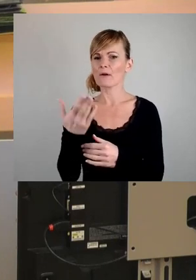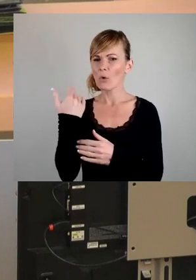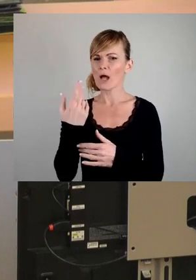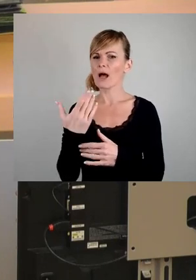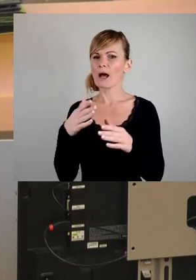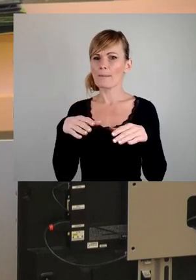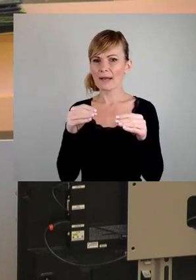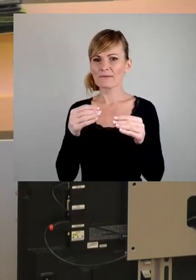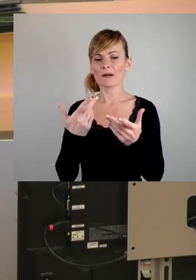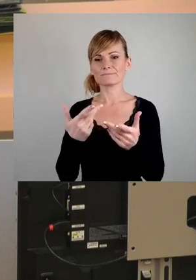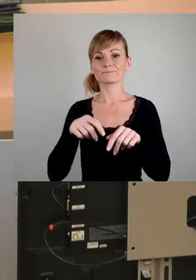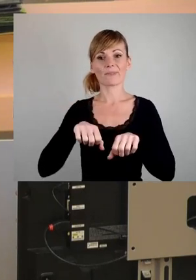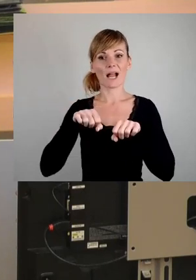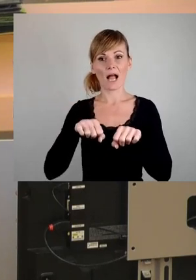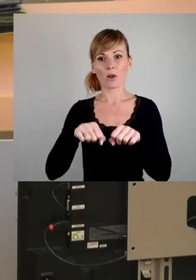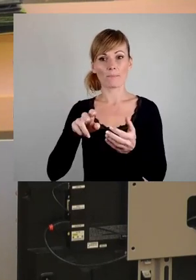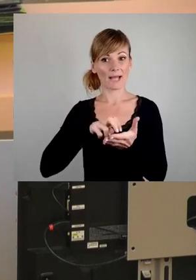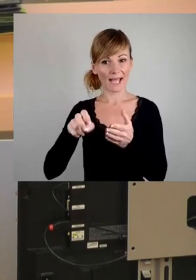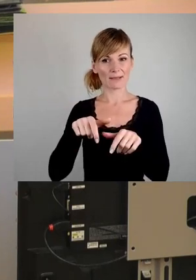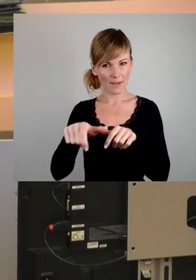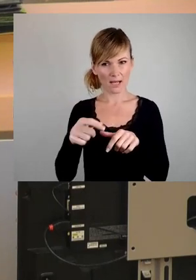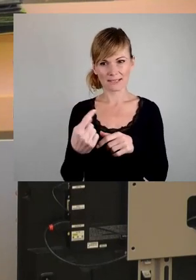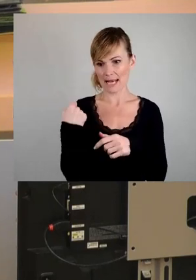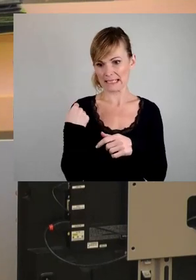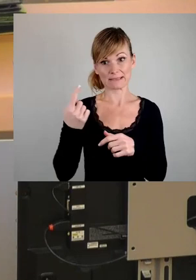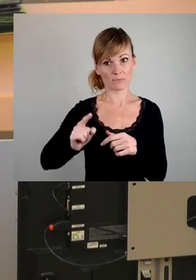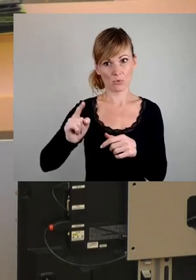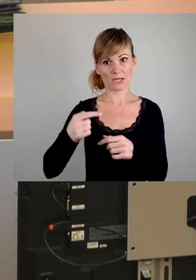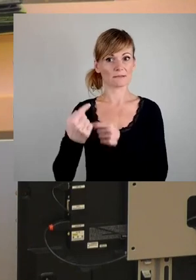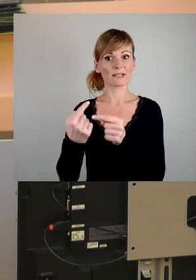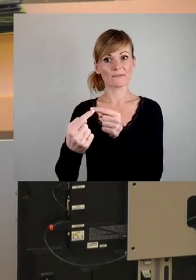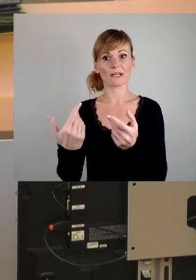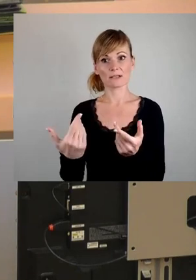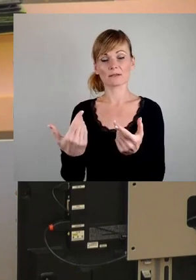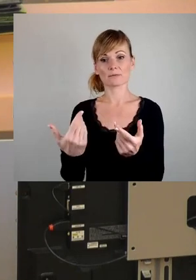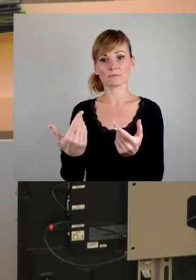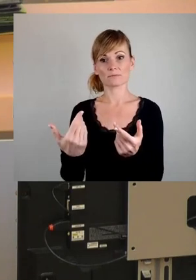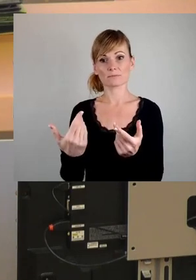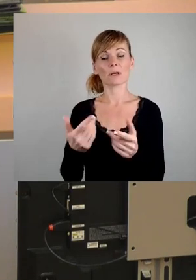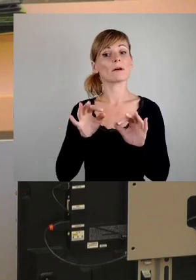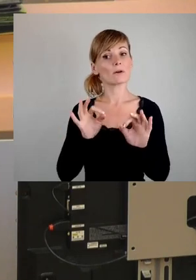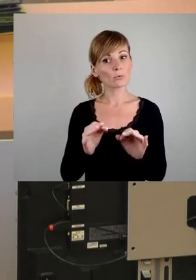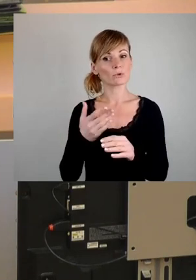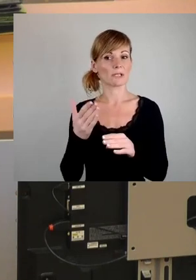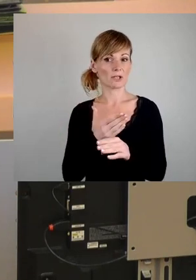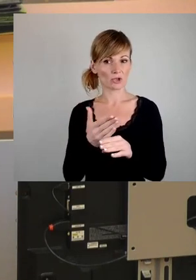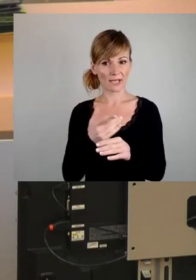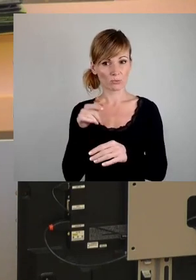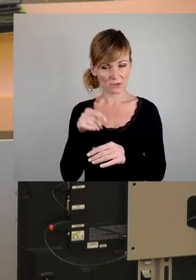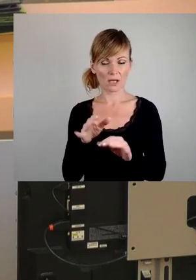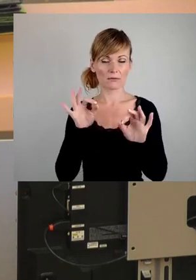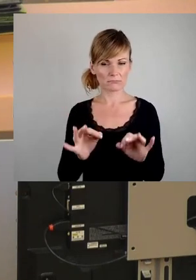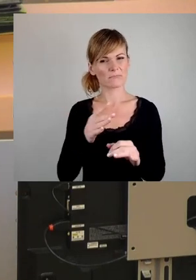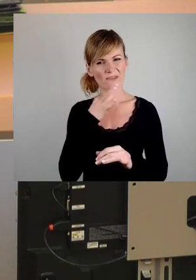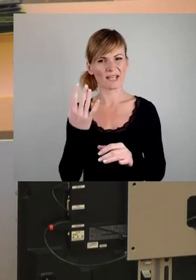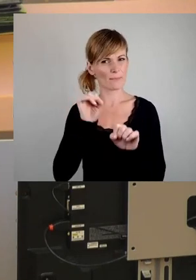sondern es hat sich erst in den letzten Monaten entwickelt. Und das ist eine gute Entscheidung, weil wir auch dort ein riesengroßes Potenzial haben, eine